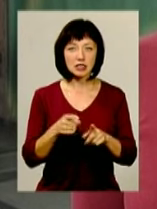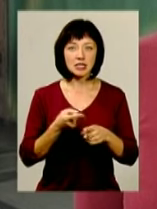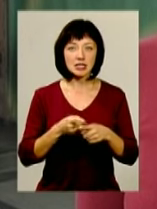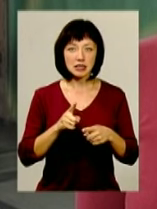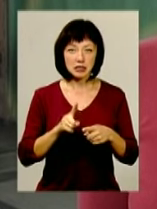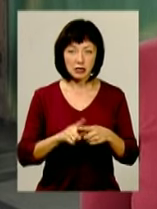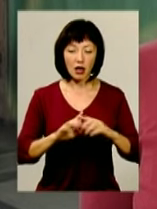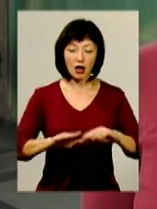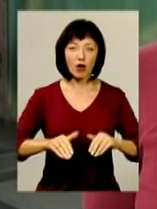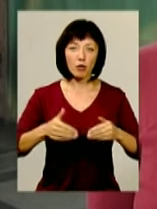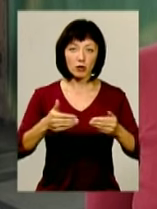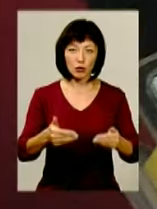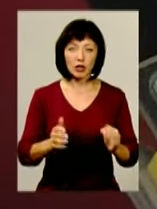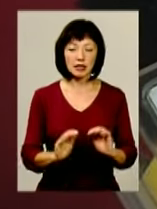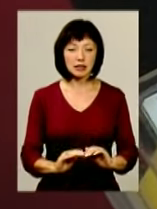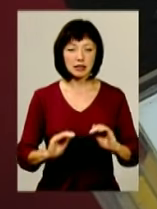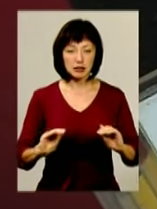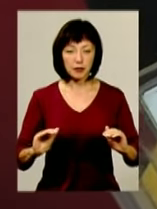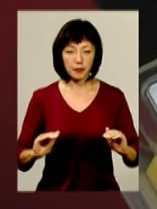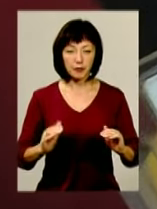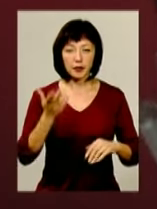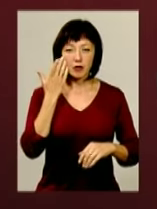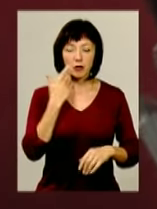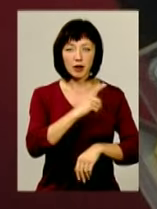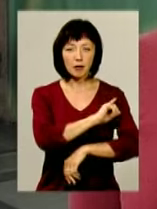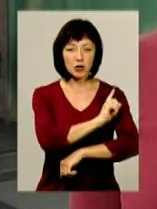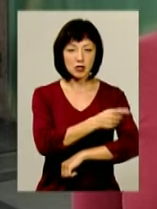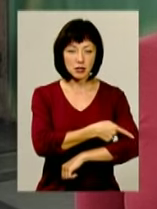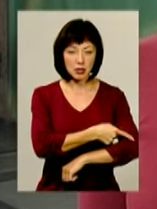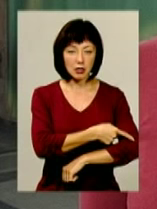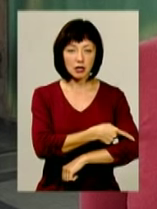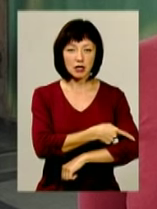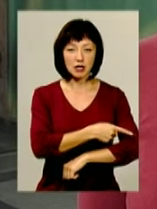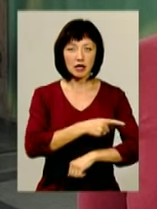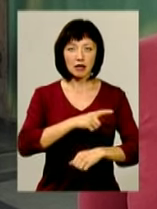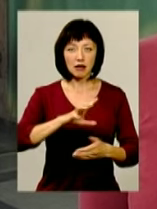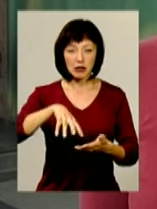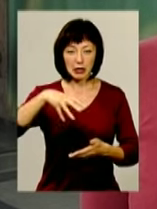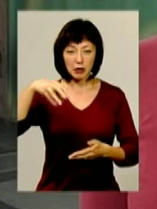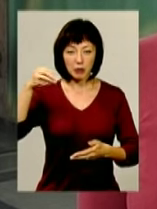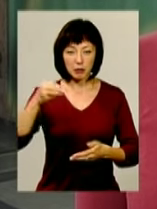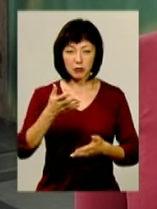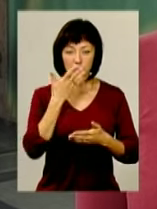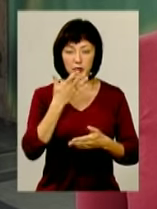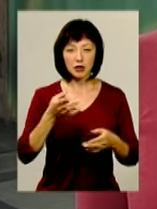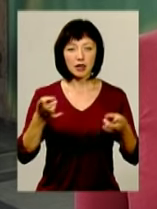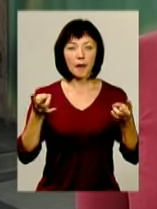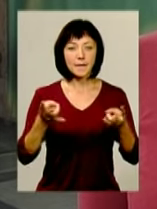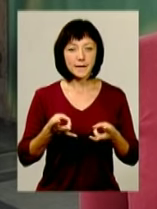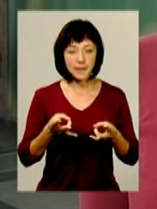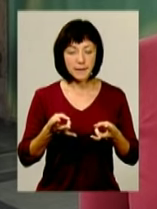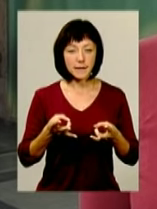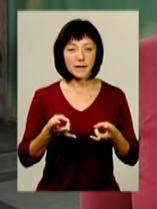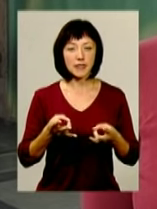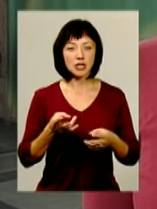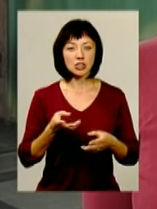стосується рекомендацій в першу чергу для дітей. При посиленні димової завіси бажано